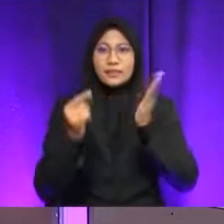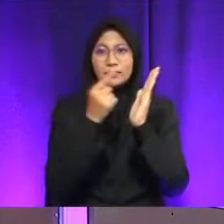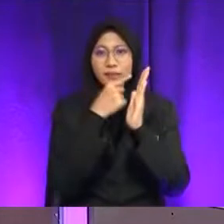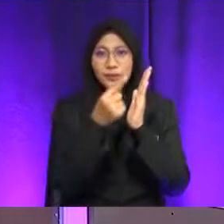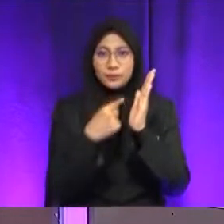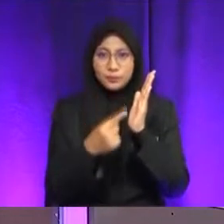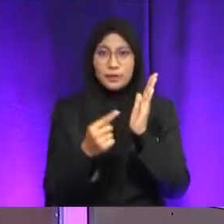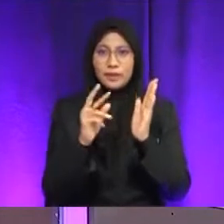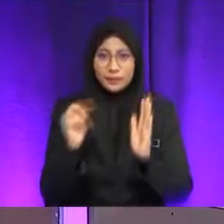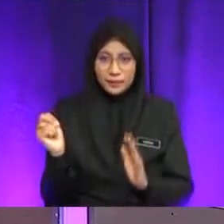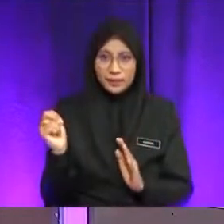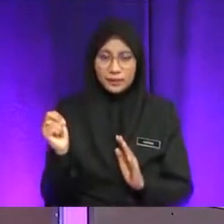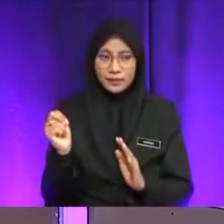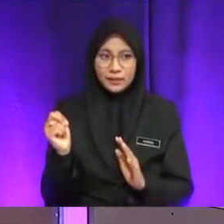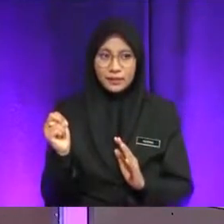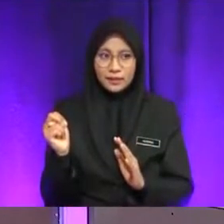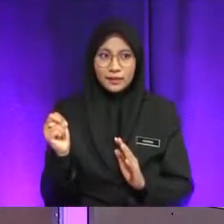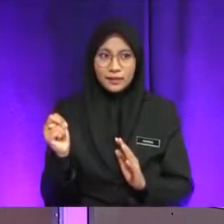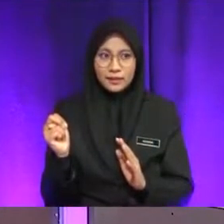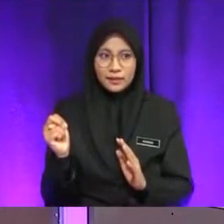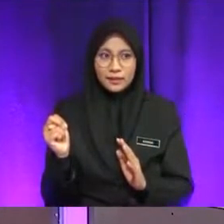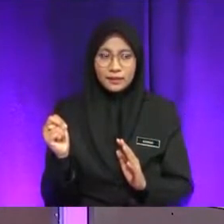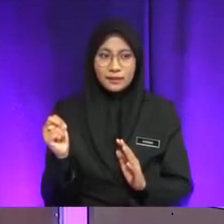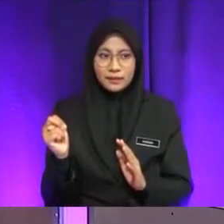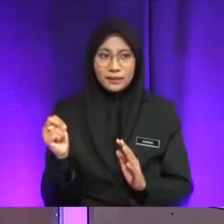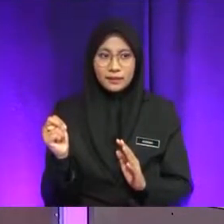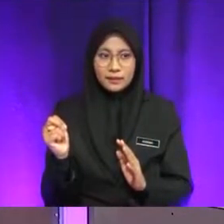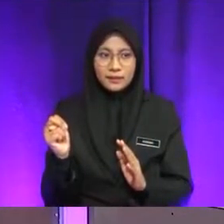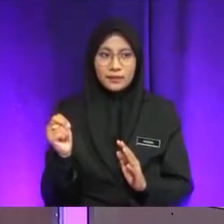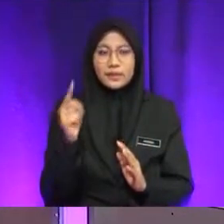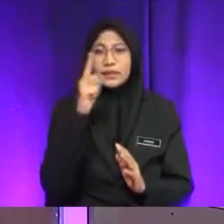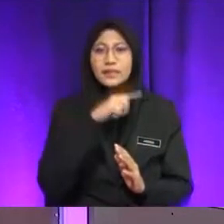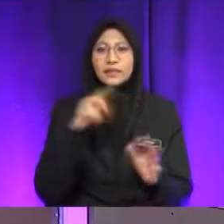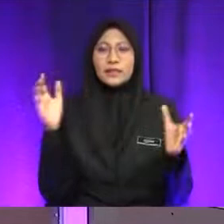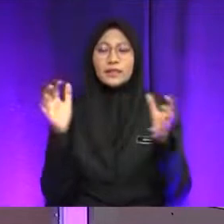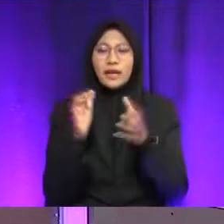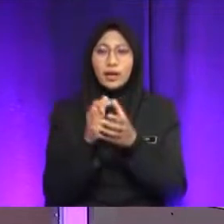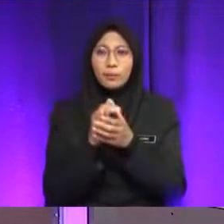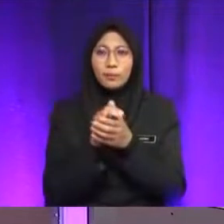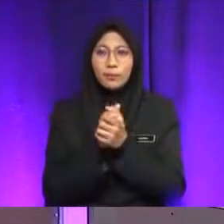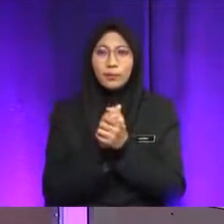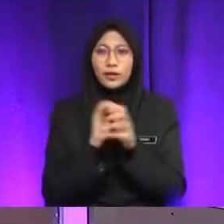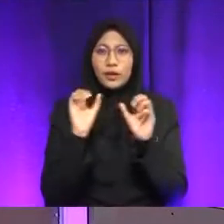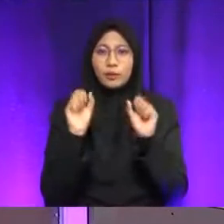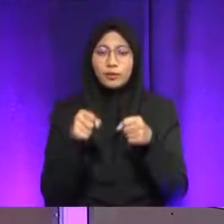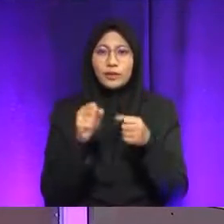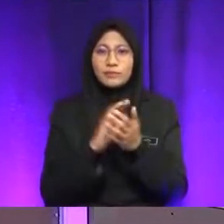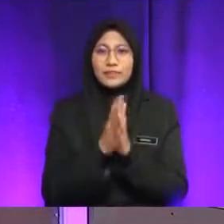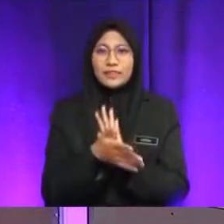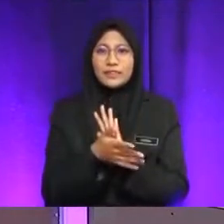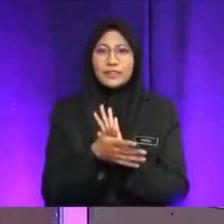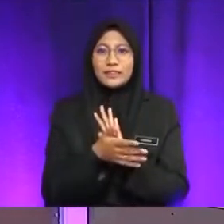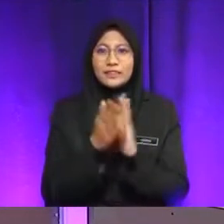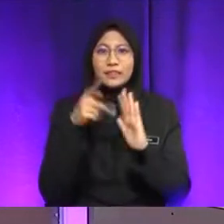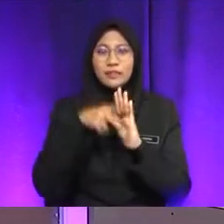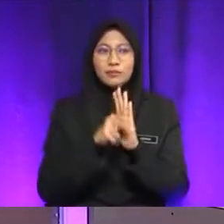menghasilkan pencuci muka semua bahan ini digabungkan menjadi pencuci muka jadi kita gunakan indeks gubahan karena